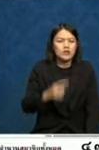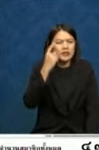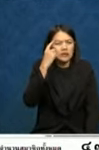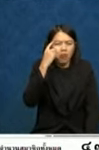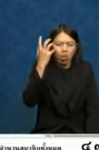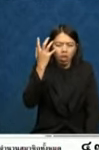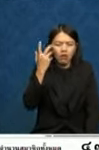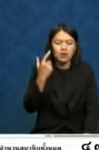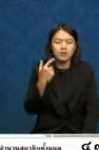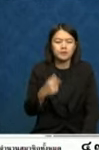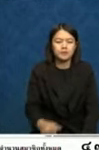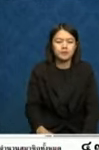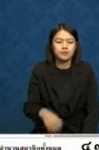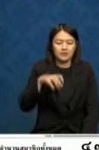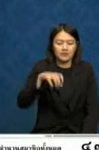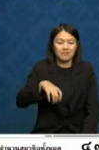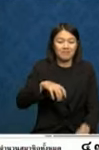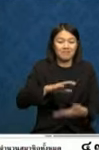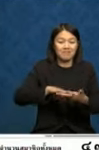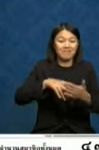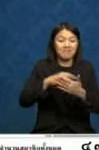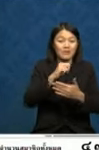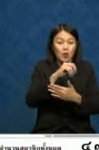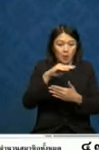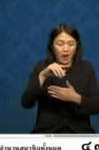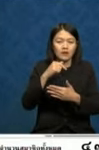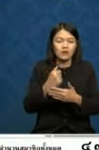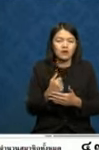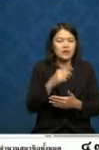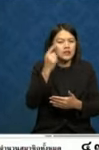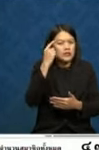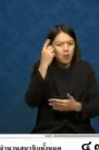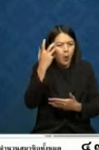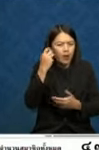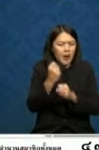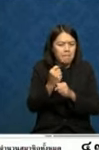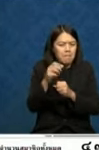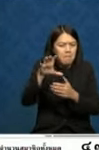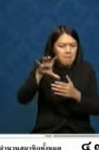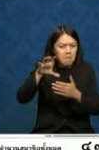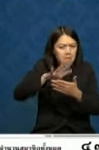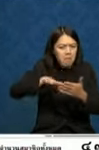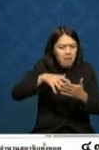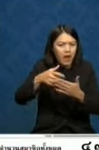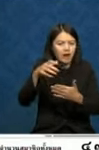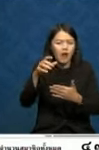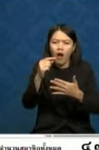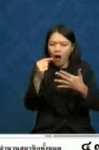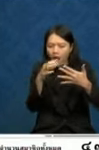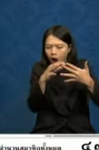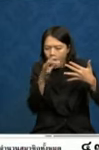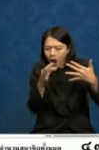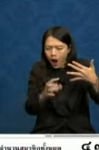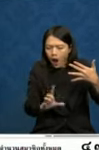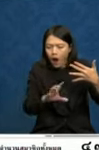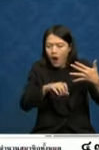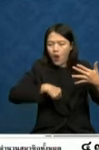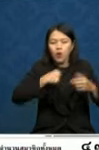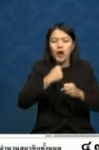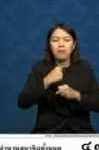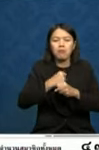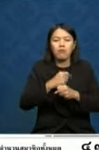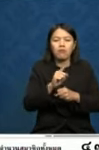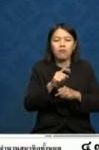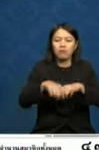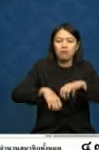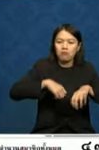ออกสำนักงานคณะกรรมการนโยบายที่ดินแห่งชาตินะครับถ้าคิดไม่ออกว่าจะนำนโยบายไหนมาใช้ในการนะครับบ